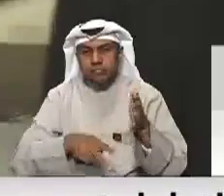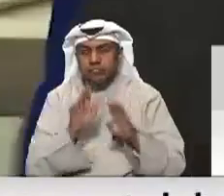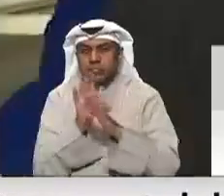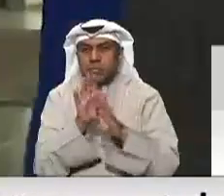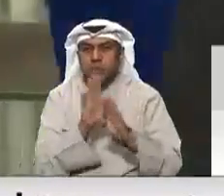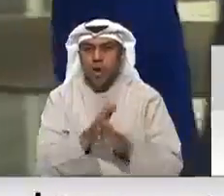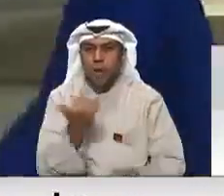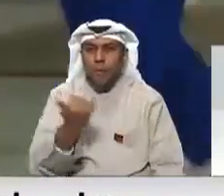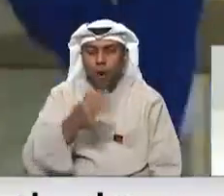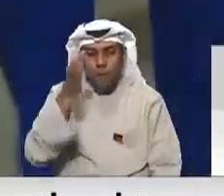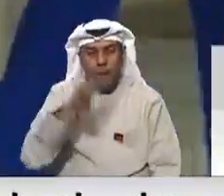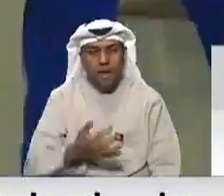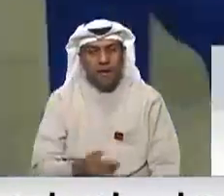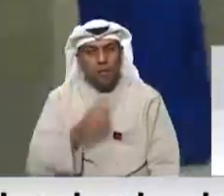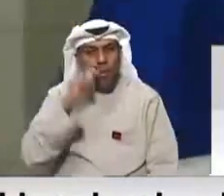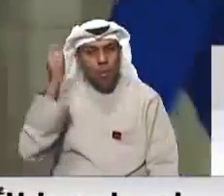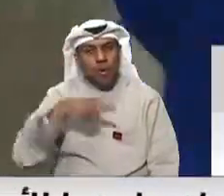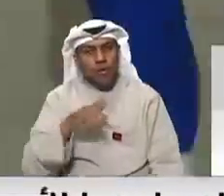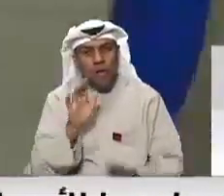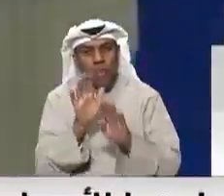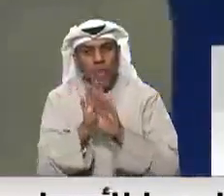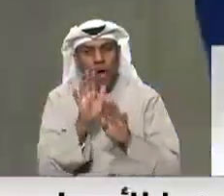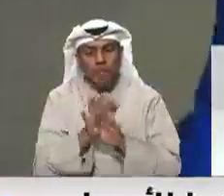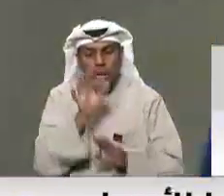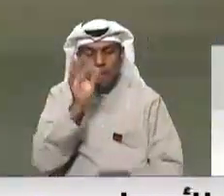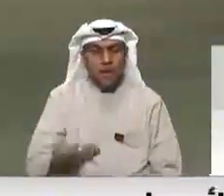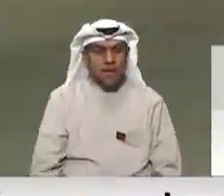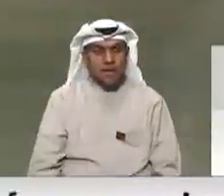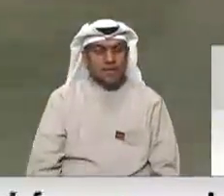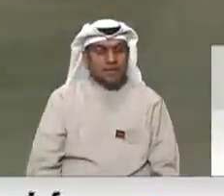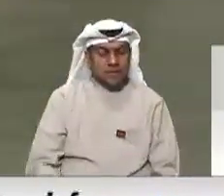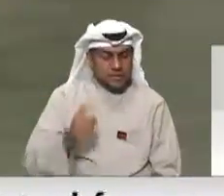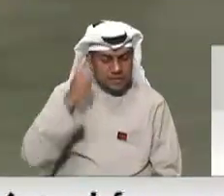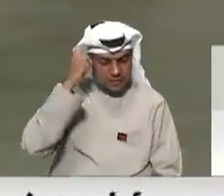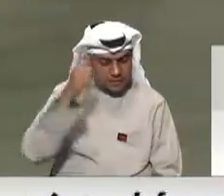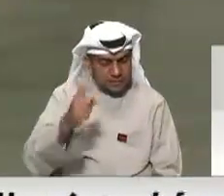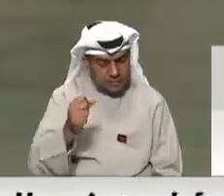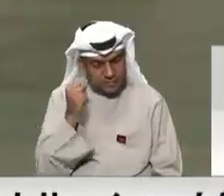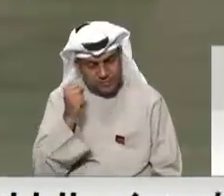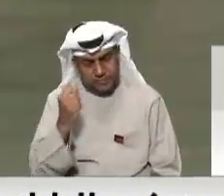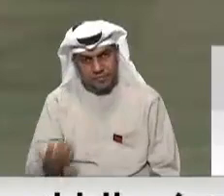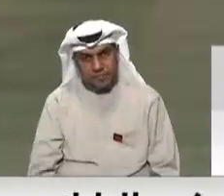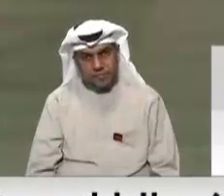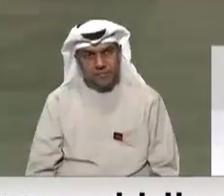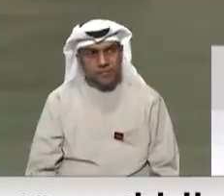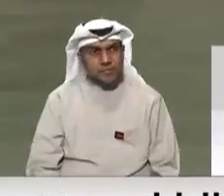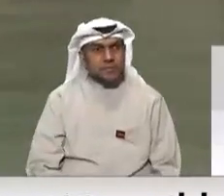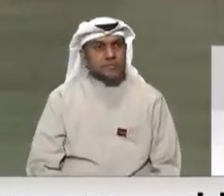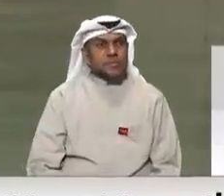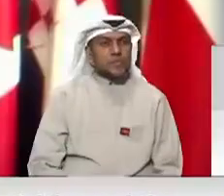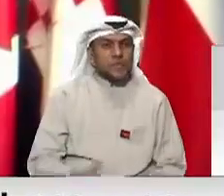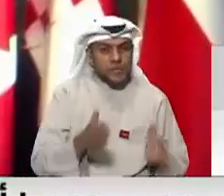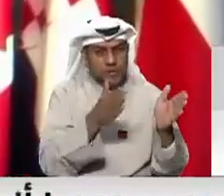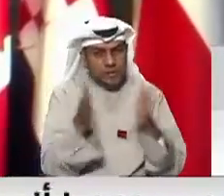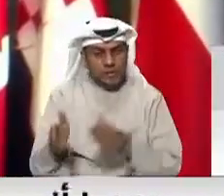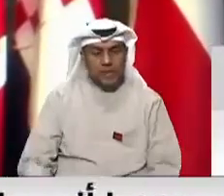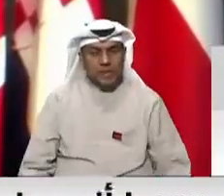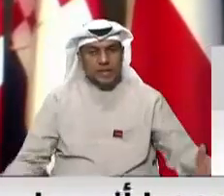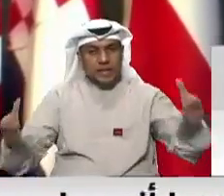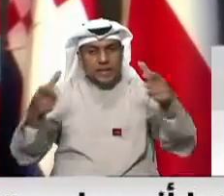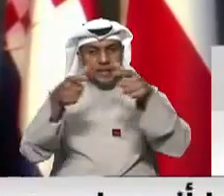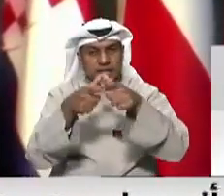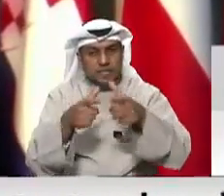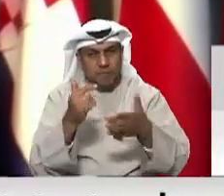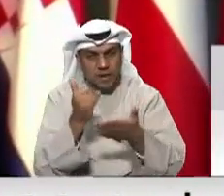العسكرية المزمع إرسالها لأوكرانيا، فضلاً عن اعتماد رؤية الحلف في الفترة المقبلة. وقبيل الاجتماع قال